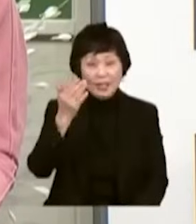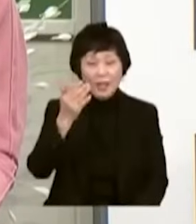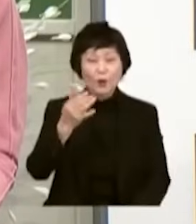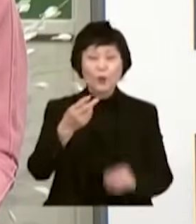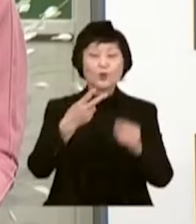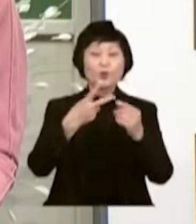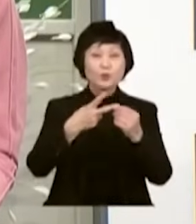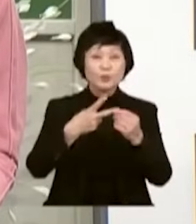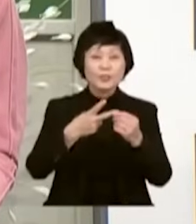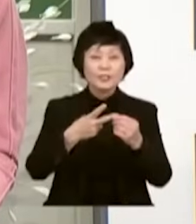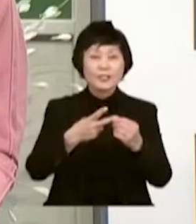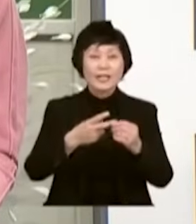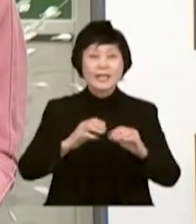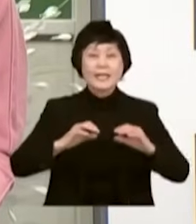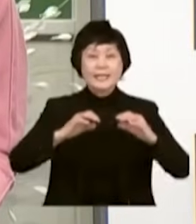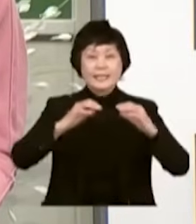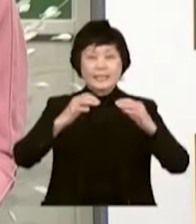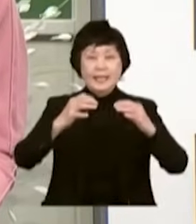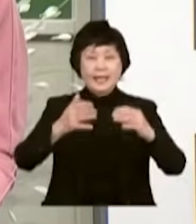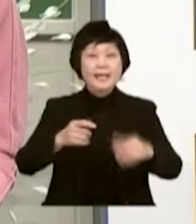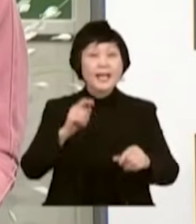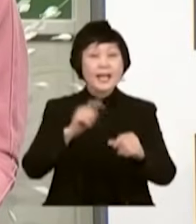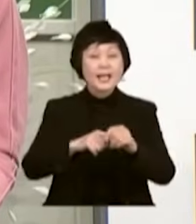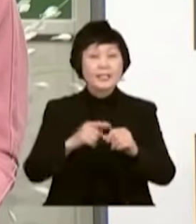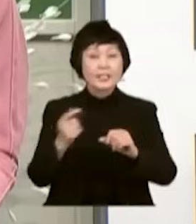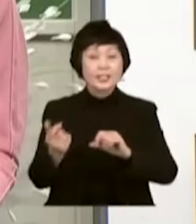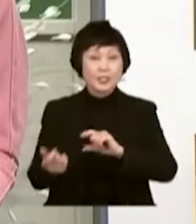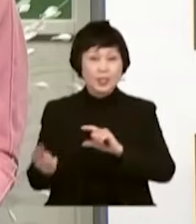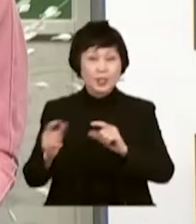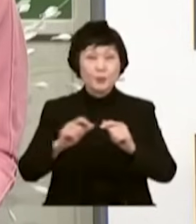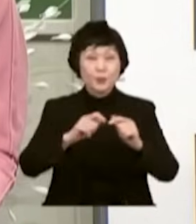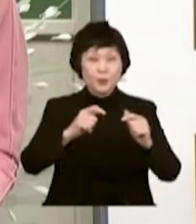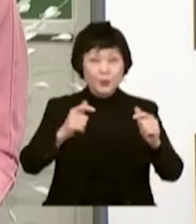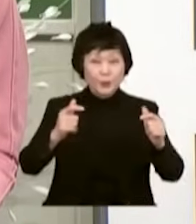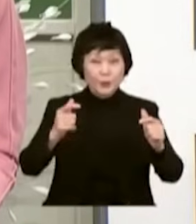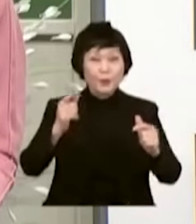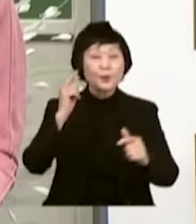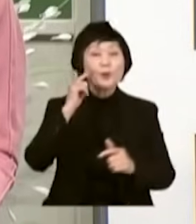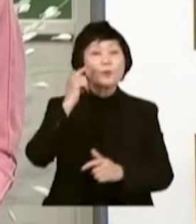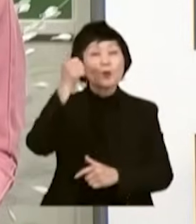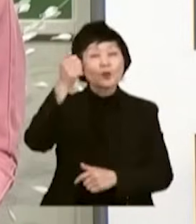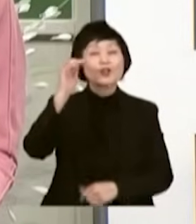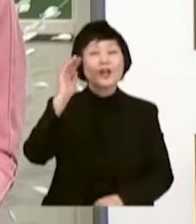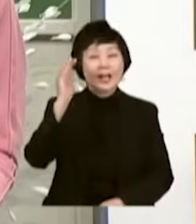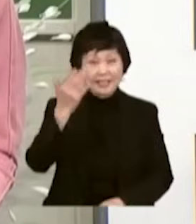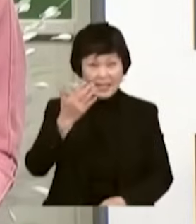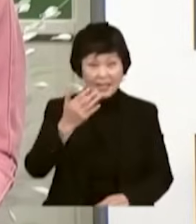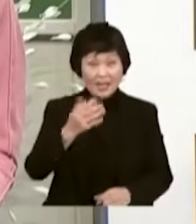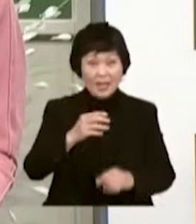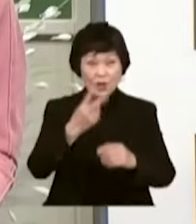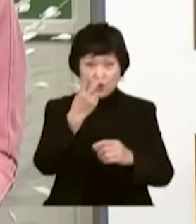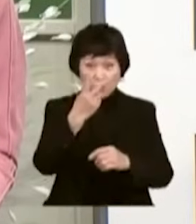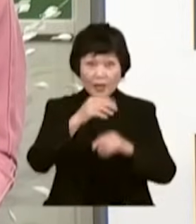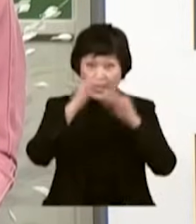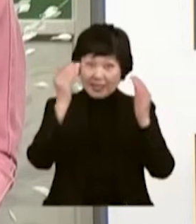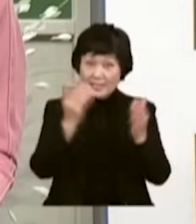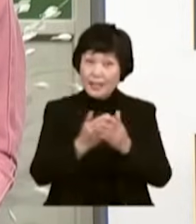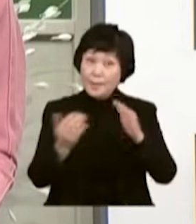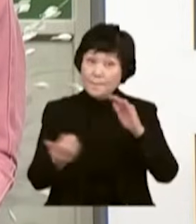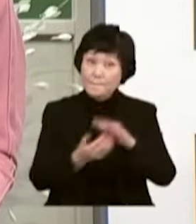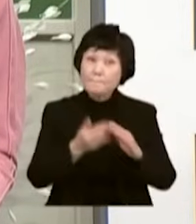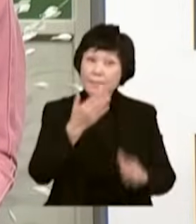기도도 꼭 목회자가 되거라. 네. 두 번째는 세계적인 부흥 강사가 되거라. 네. 이거잖아요. 네. 네. 근데 그걸 다 이루셨어요,